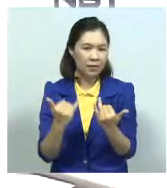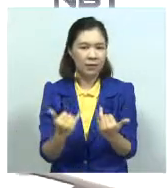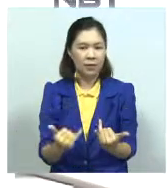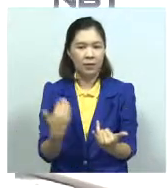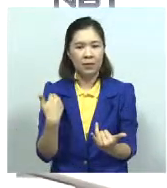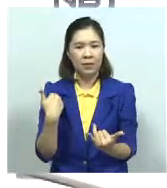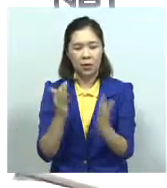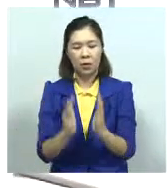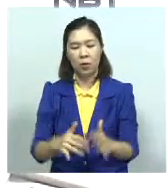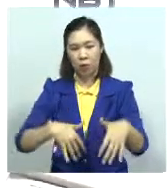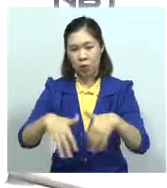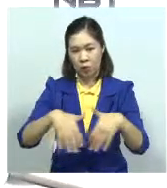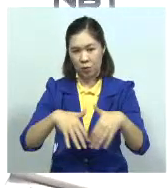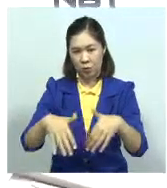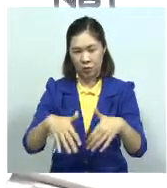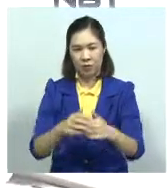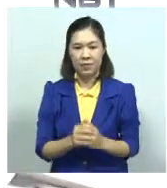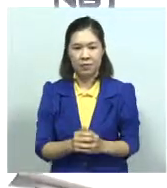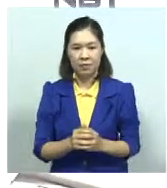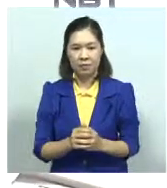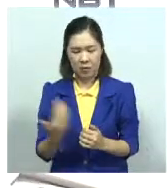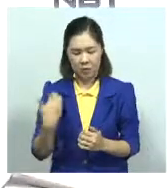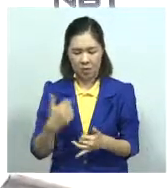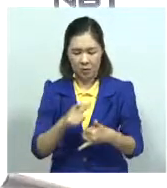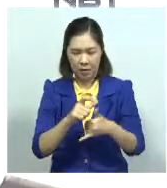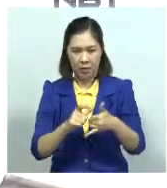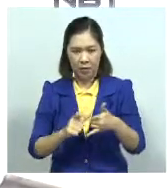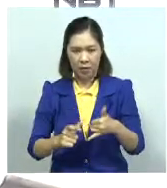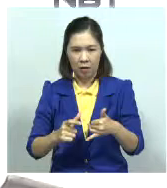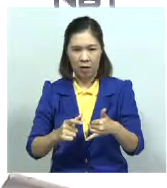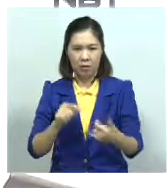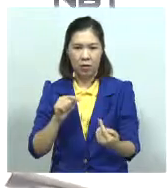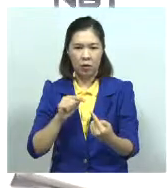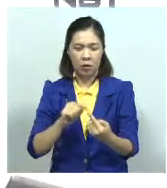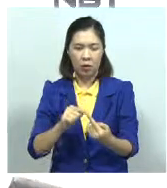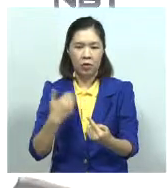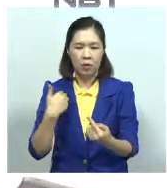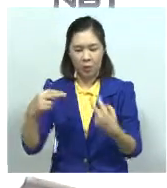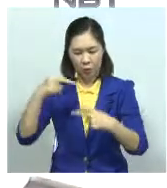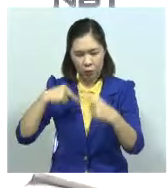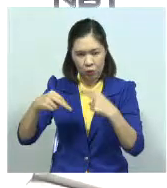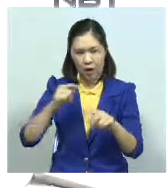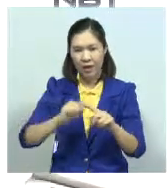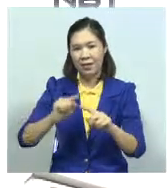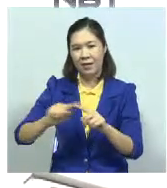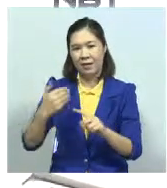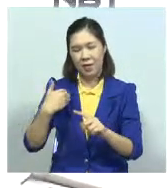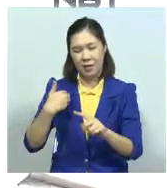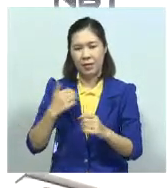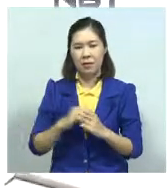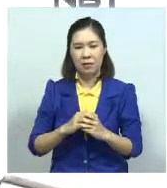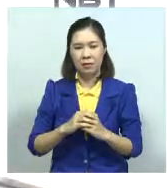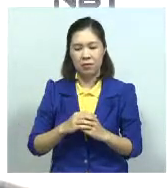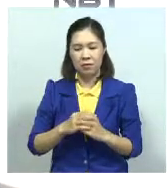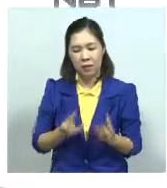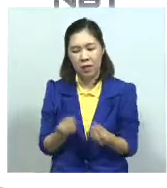พี่น้องประชาชนในพื้นที่เนี่ยเข้าไปบำบัดมาหมื่นกว่าคนนะครับไม่ใช่จบแค่บำบัดครับเรามีชุดเทคแคร์ทีมเมื่อปล่อยกลับบ้านแล้วก็ไปติ